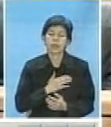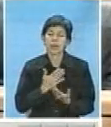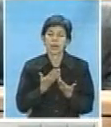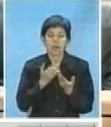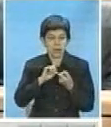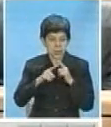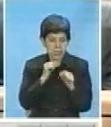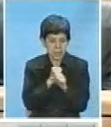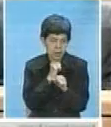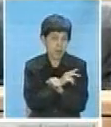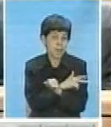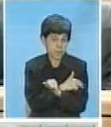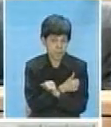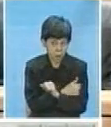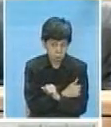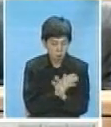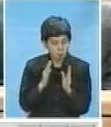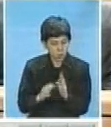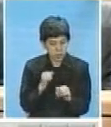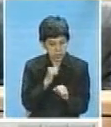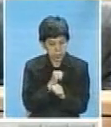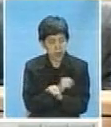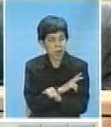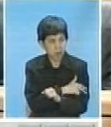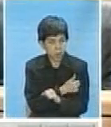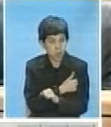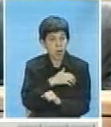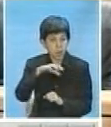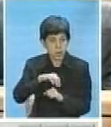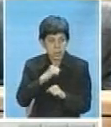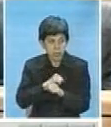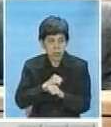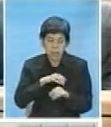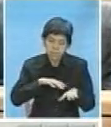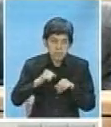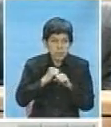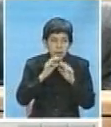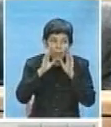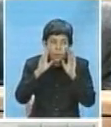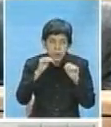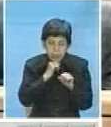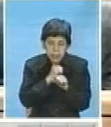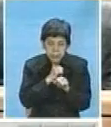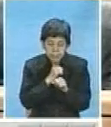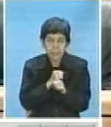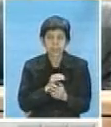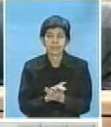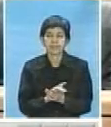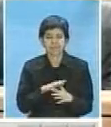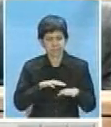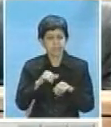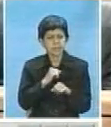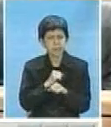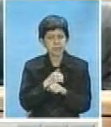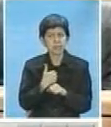พทย์และเจ้าหน้าที่ทุกคนในโรงพยาบาลใช้ความรู้ความสามารถและกำลังอย่างมากมายครับใน